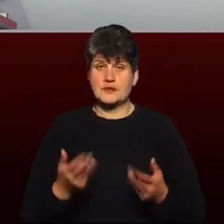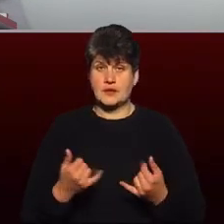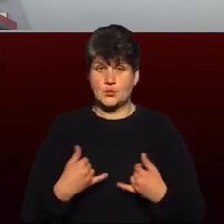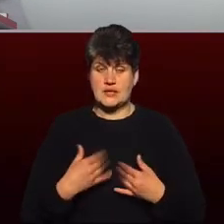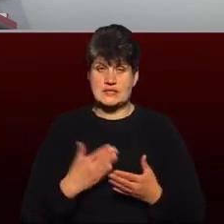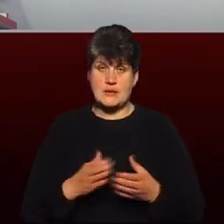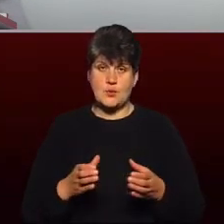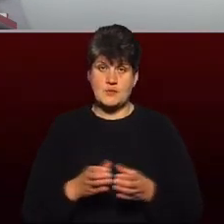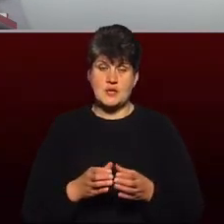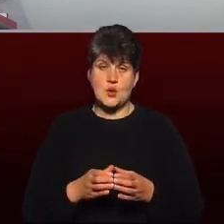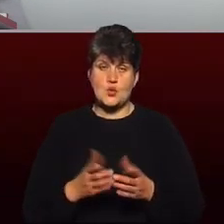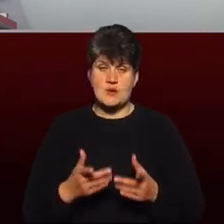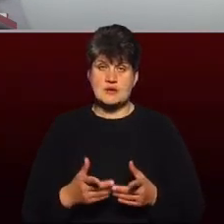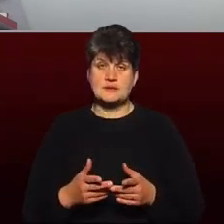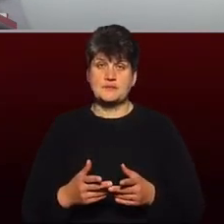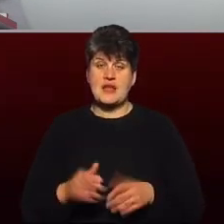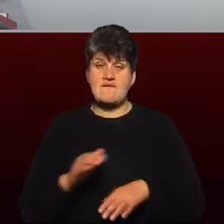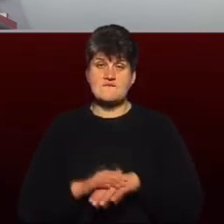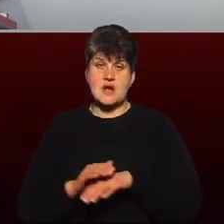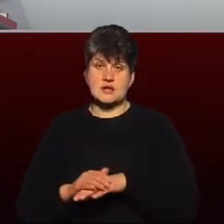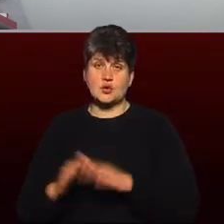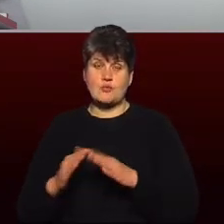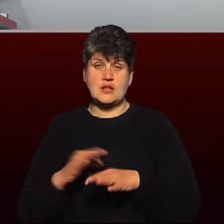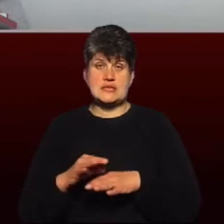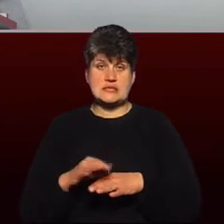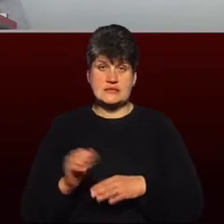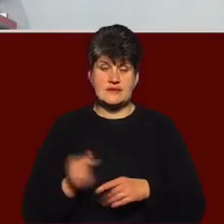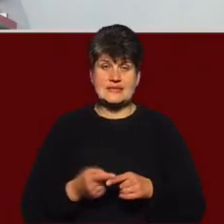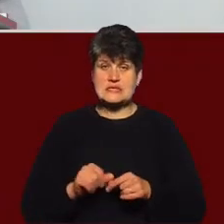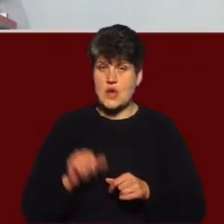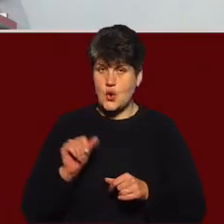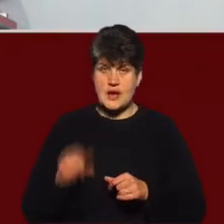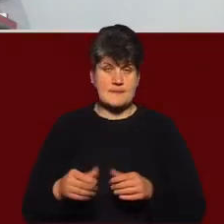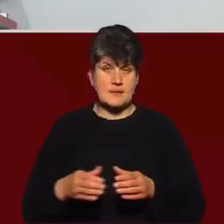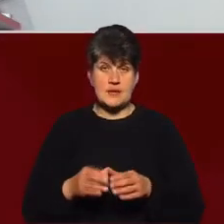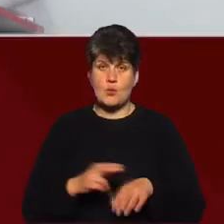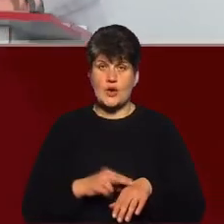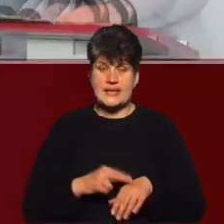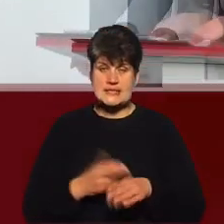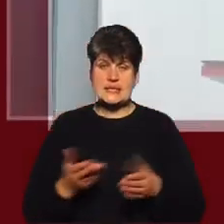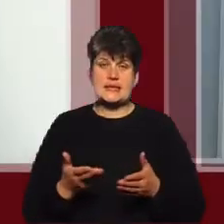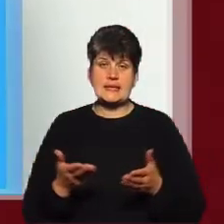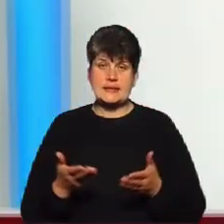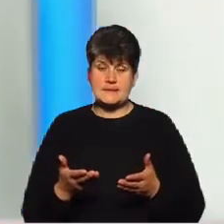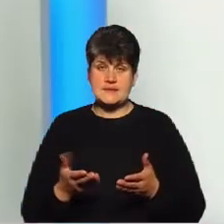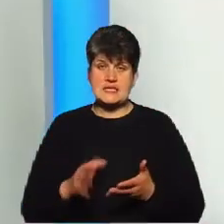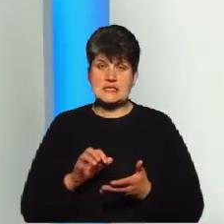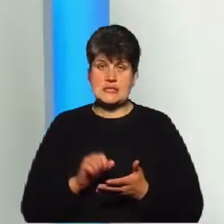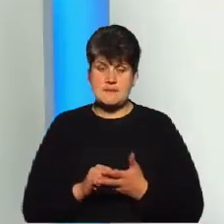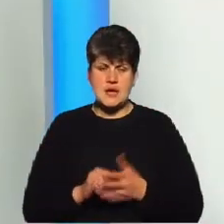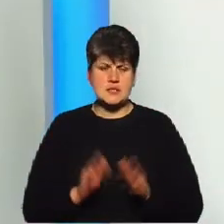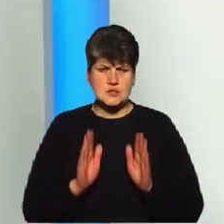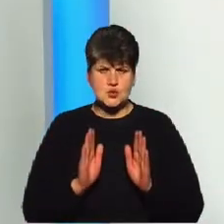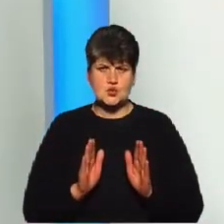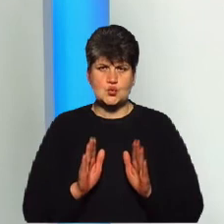з реагування на факти домашнього насильства, тобто це окремий екіпаж поліції, який займається суто